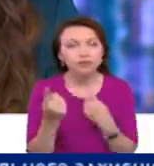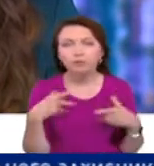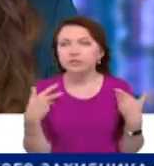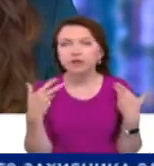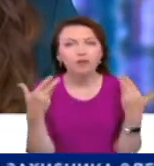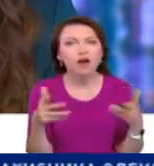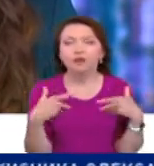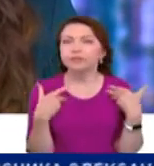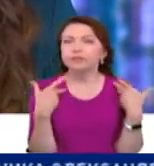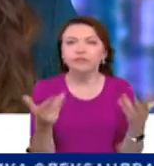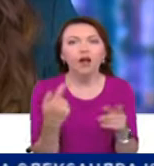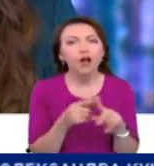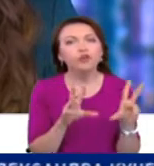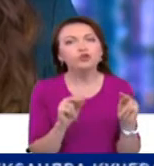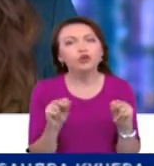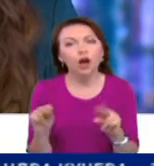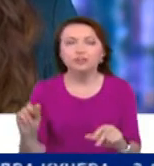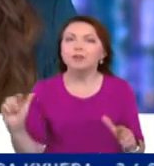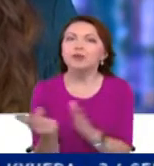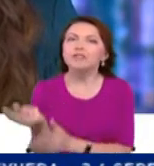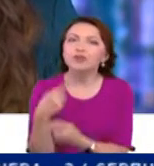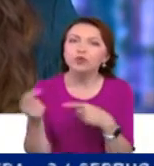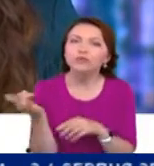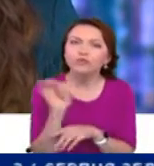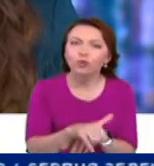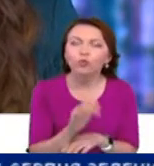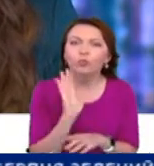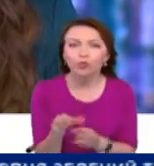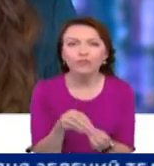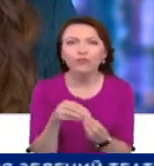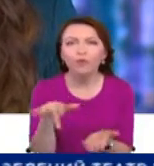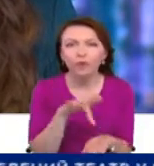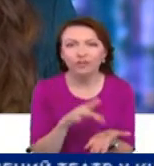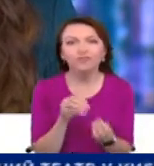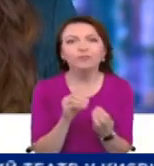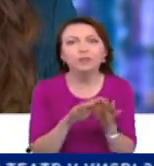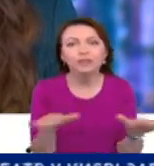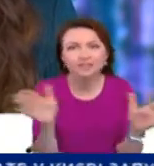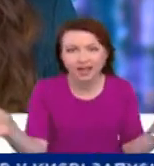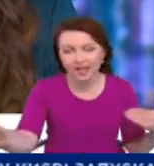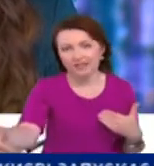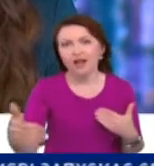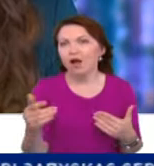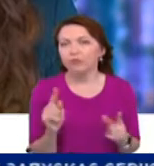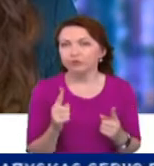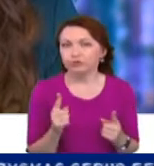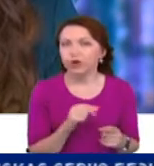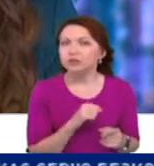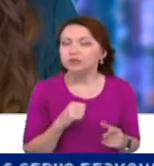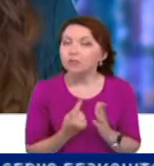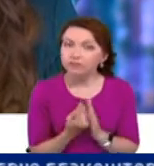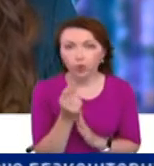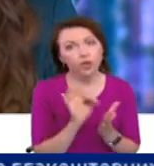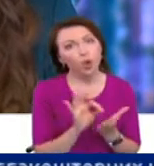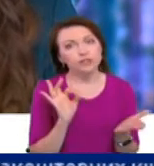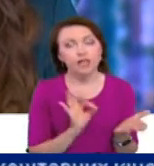сказали, это просто счастье, что мы опять вернемся в этот же город, в этот же бассейн, потому что самые высокие